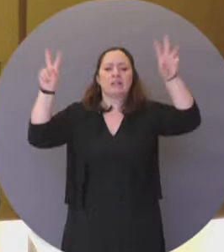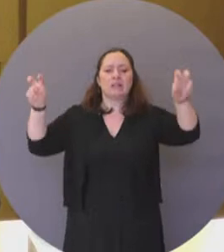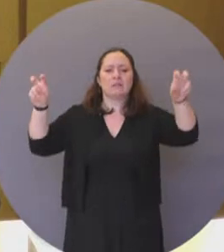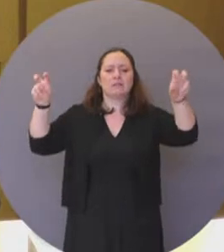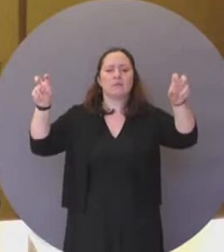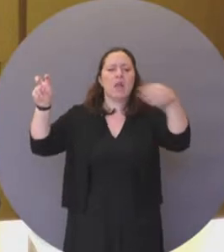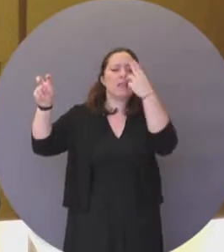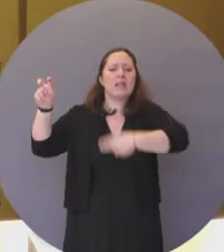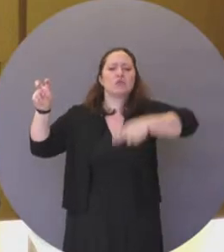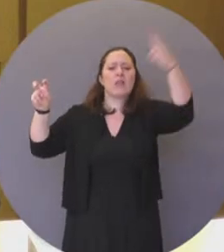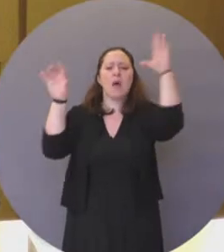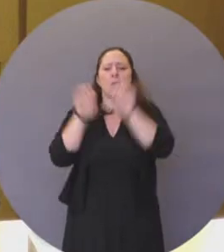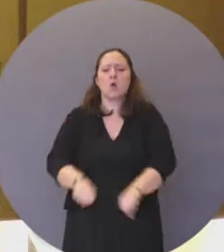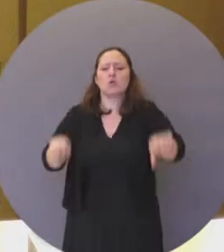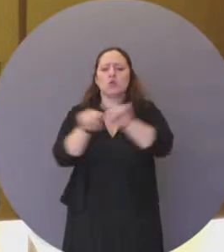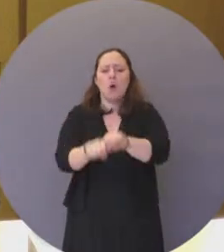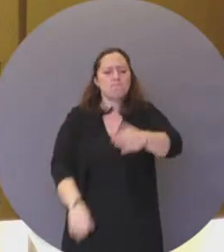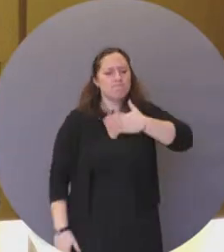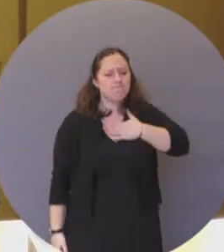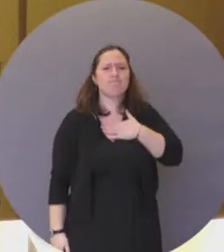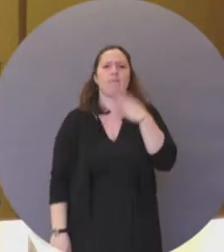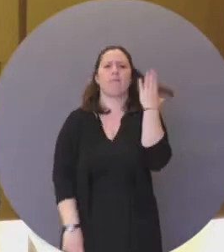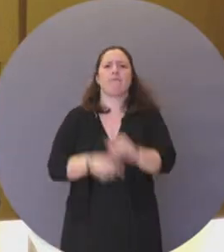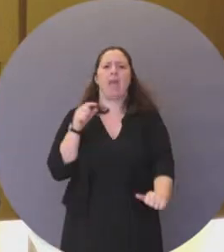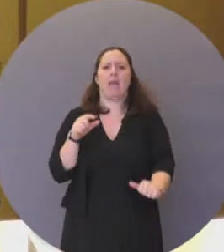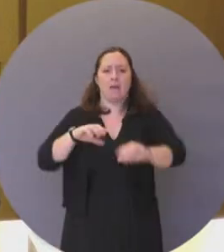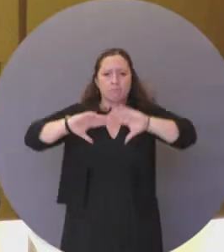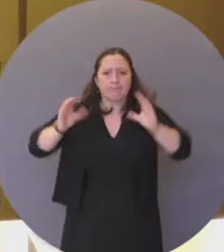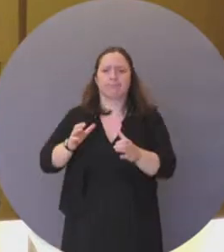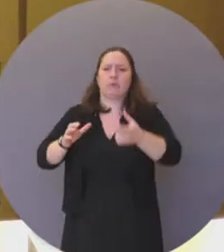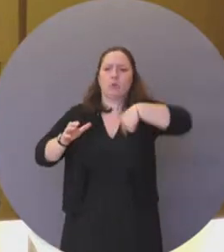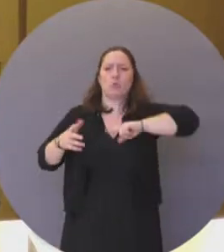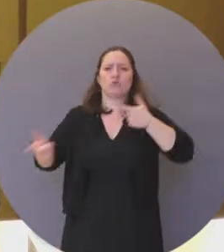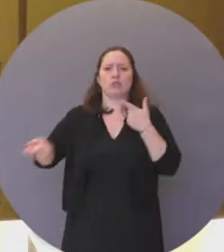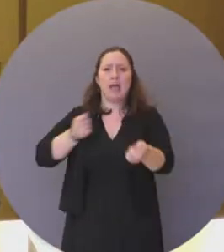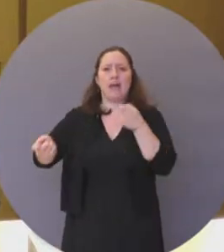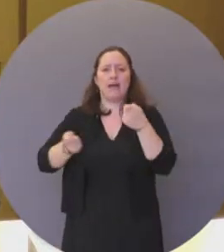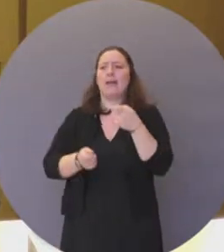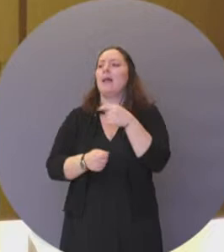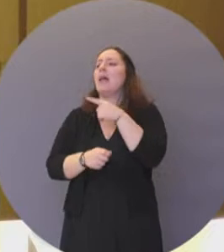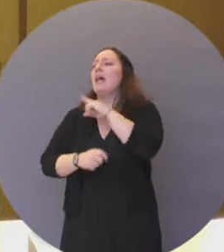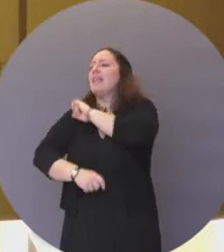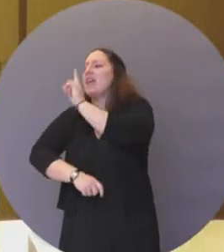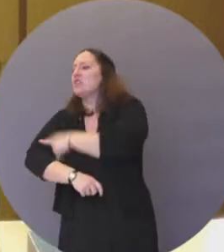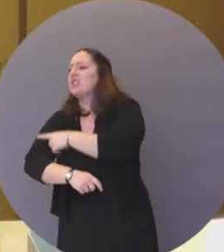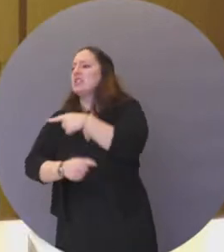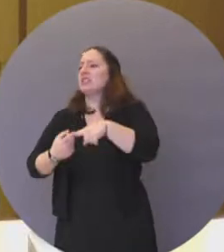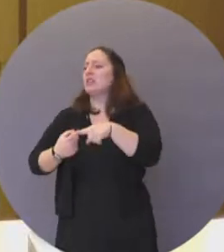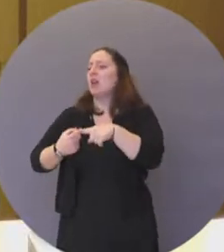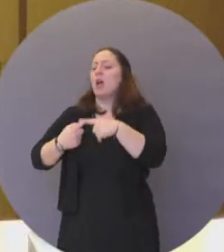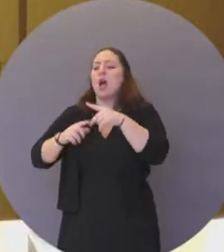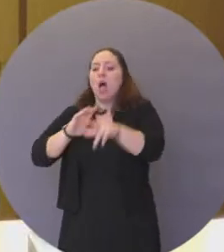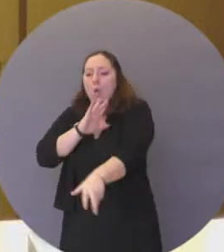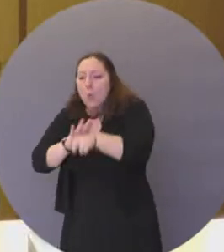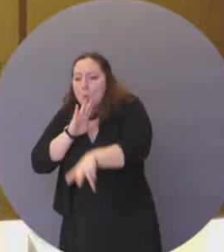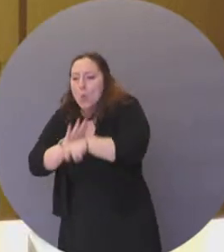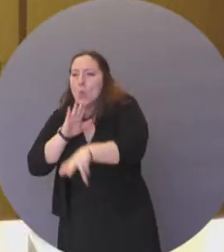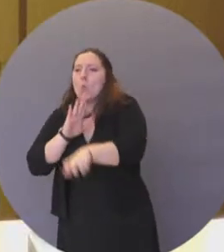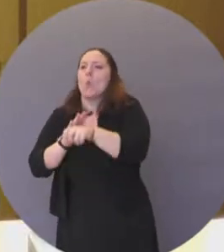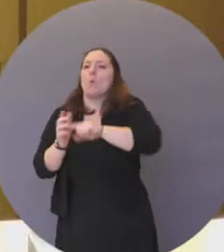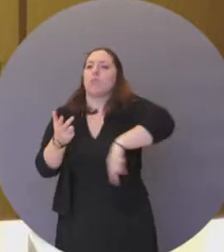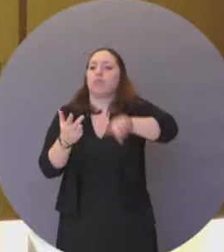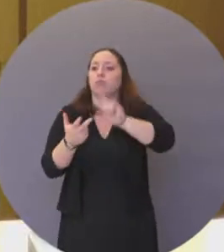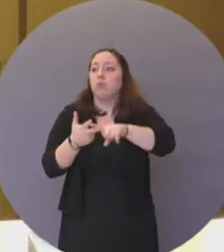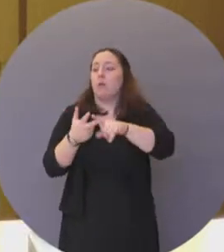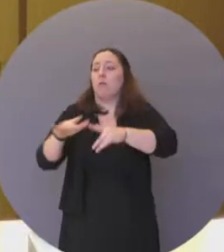des grands moyens de production monopolisé fruit du travail commun des sources d'énergie des richesses du sous-sol l'énergie est alors